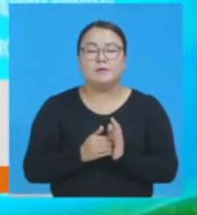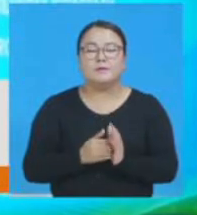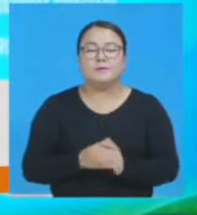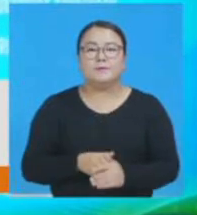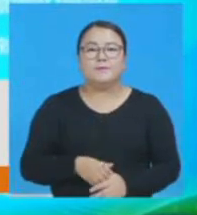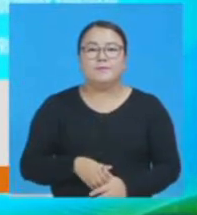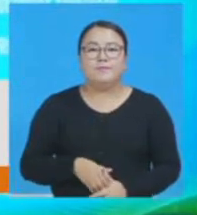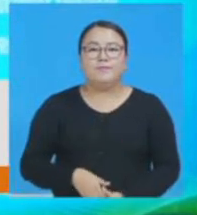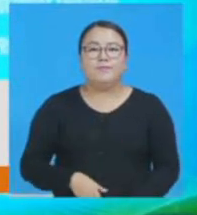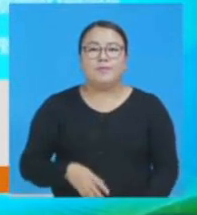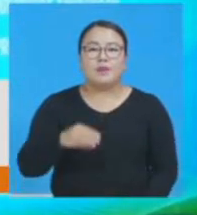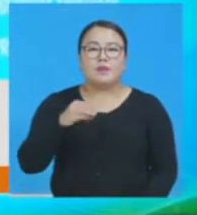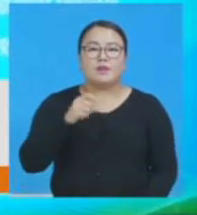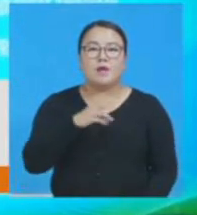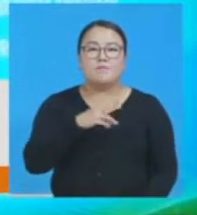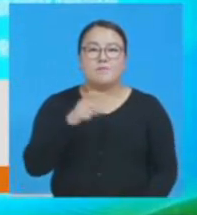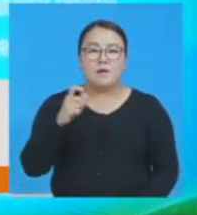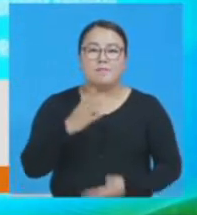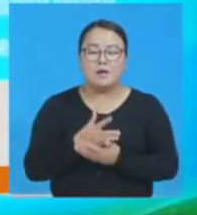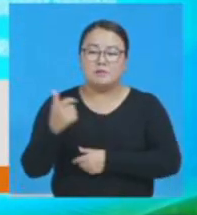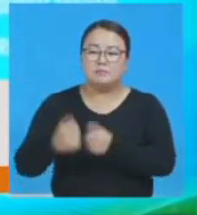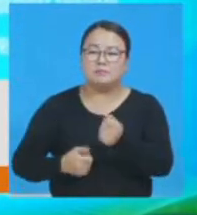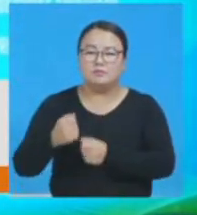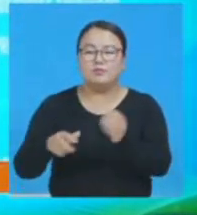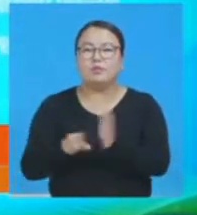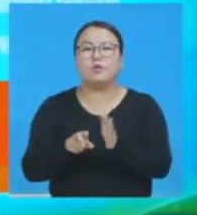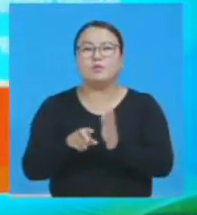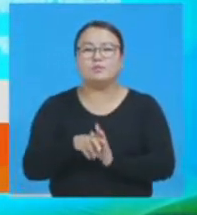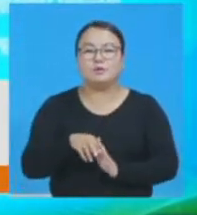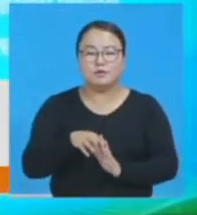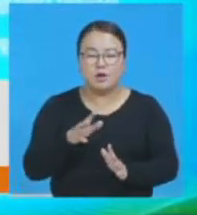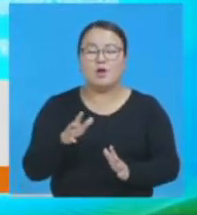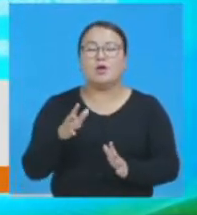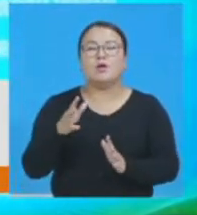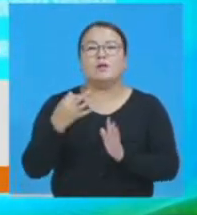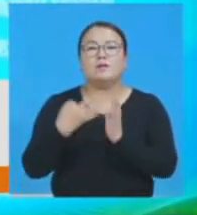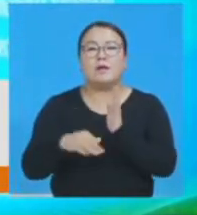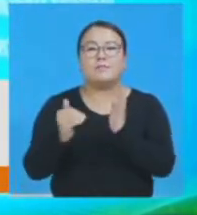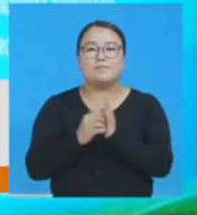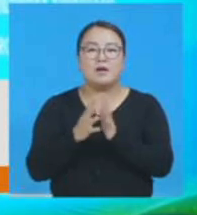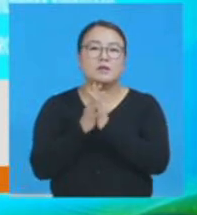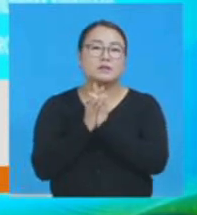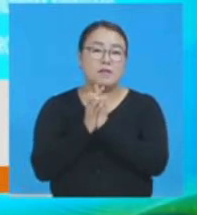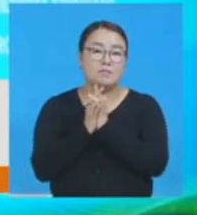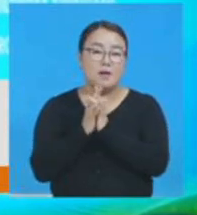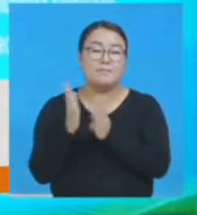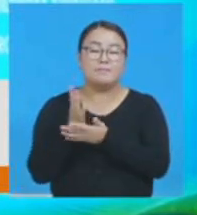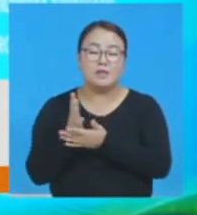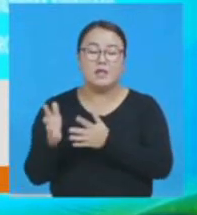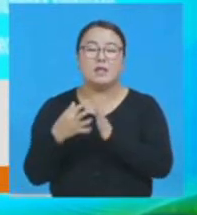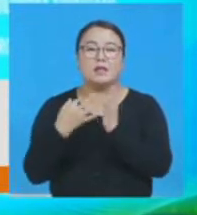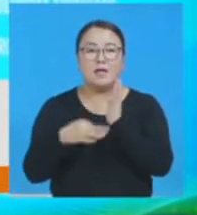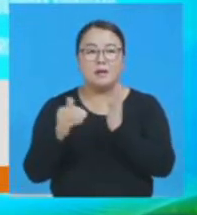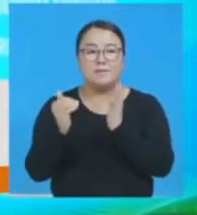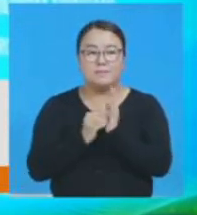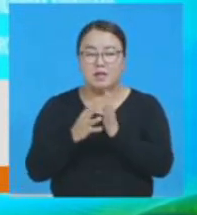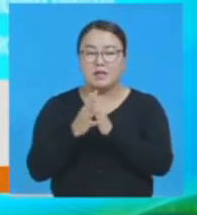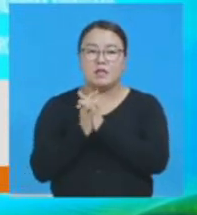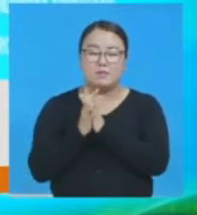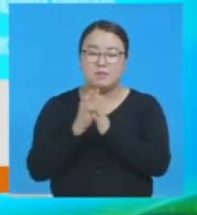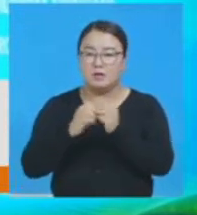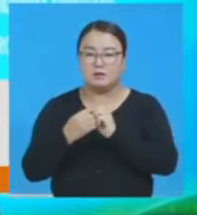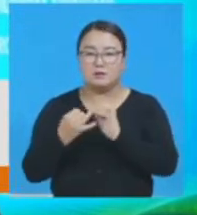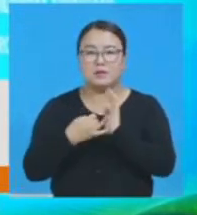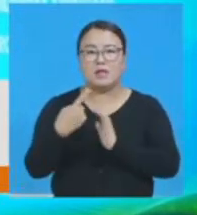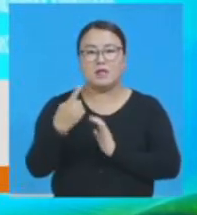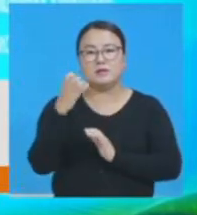саах боломжтой төмөр жилд нэг дунджаар 80 сая орчим байдаг гэсэн тоо байдаг. 80 сая төмөрийн асуудлыг бид нэр шийдэж чадвал 71 сая малын нийт асуудлыг